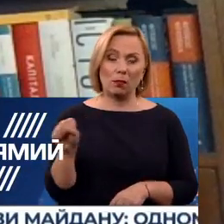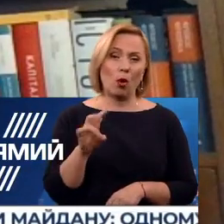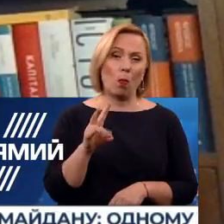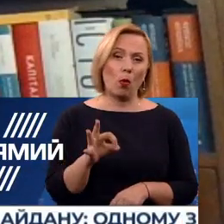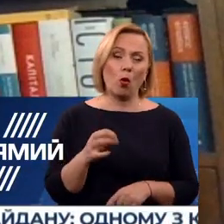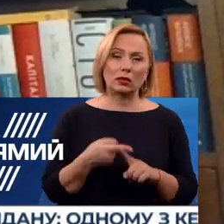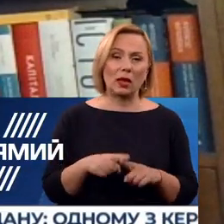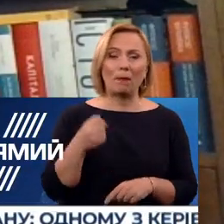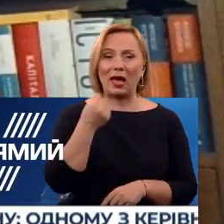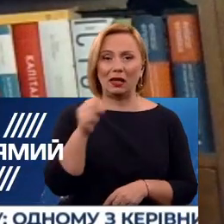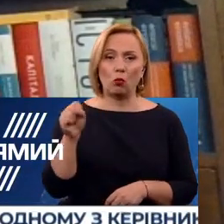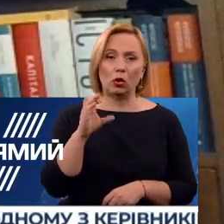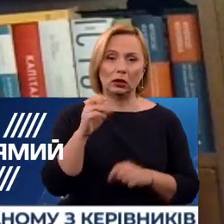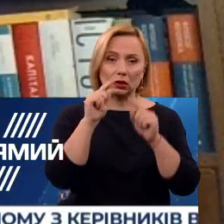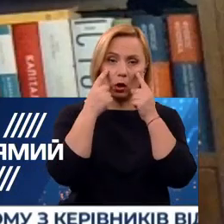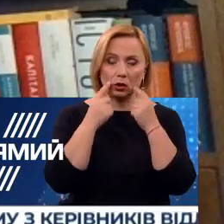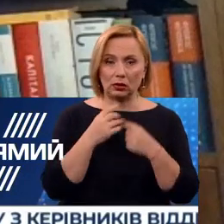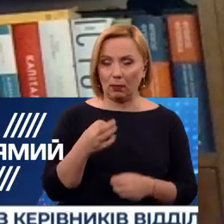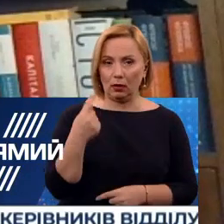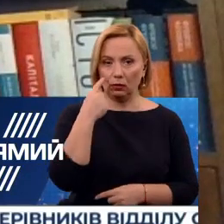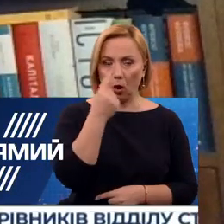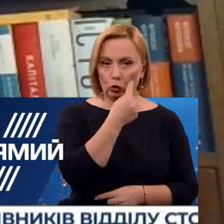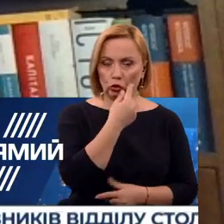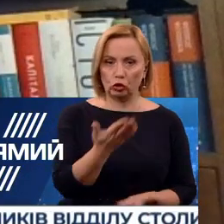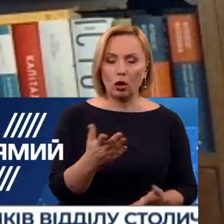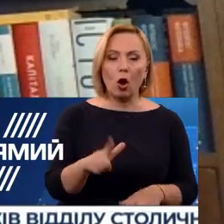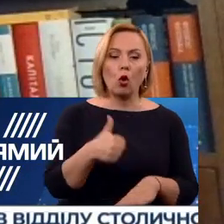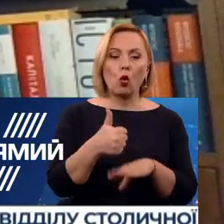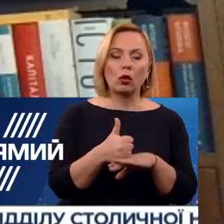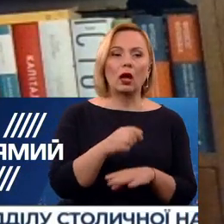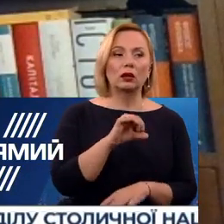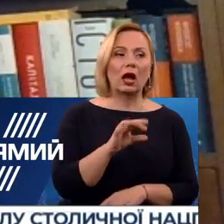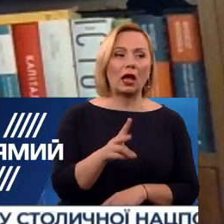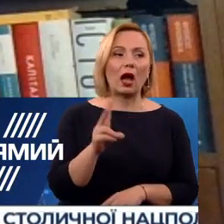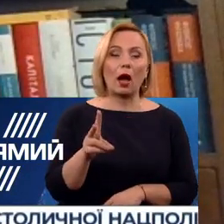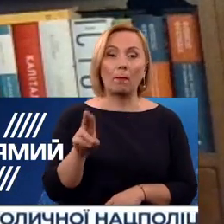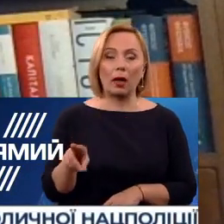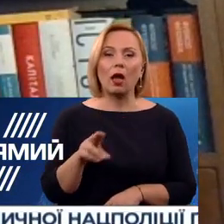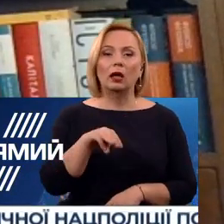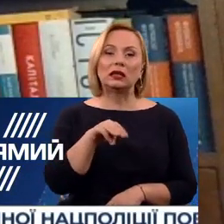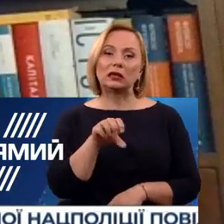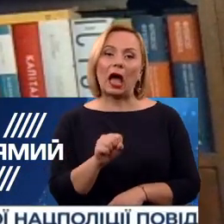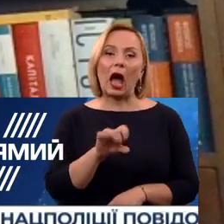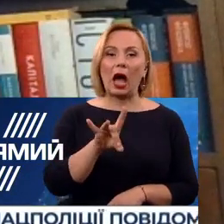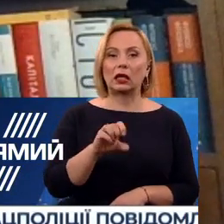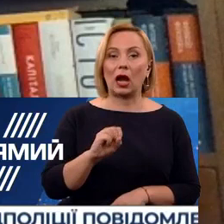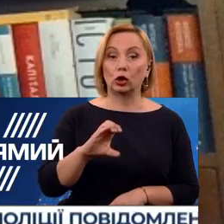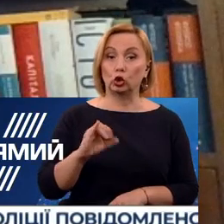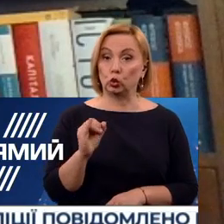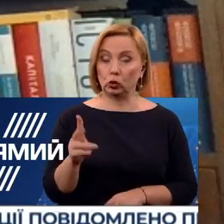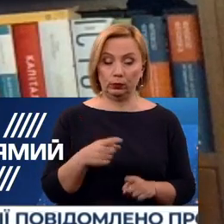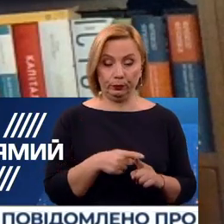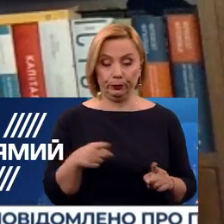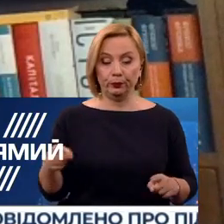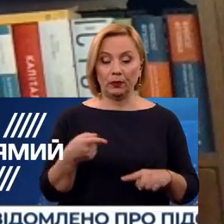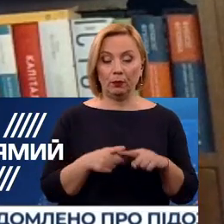із сльозами на очах. Тому що НКРЕКП і особисто голова НКРЕКП Валерій Тарасюк упродовж минулих півроку, коли